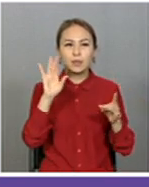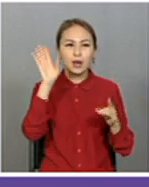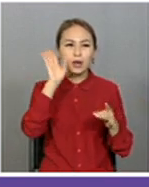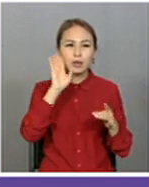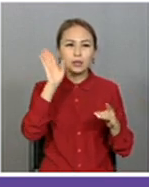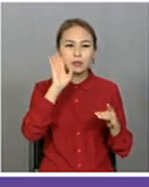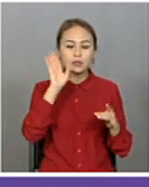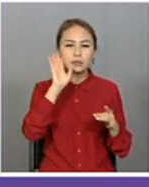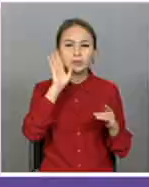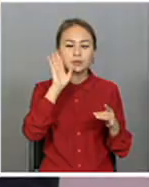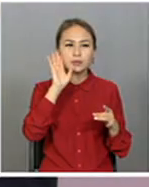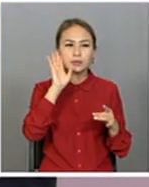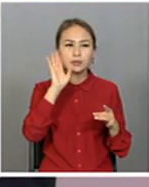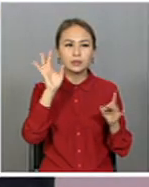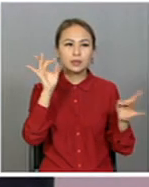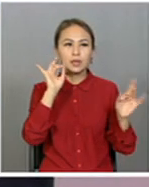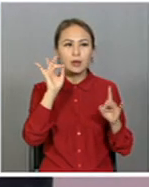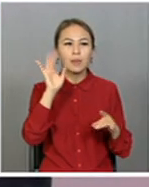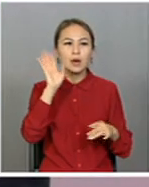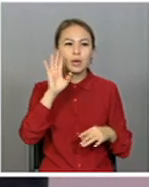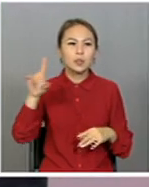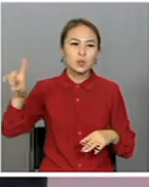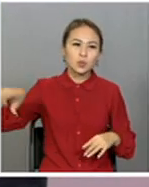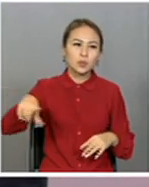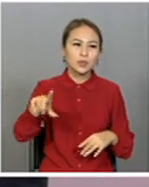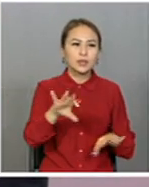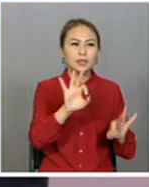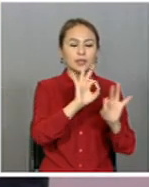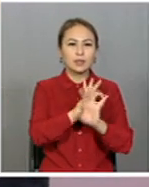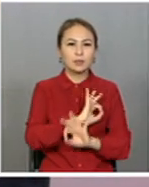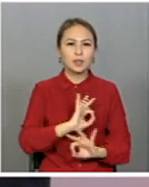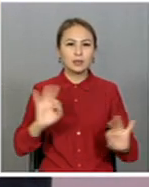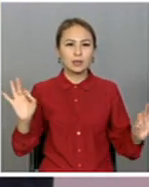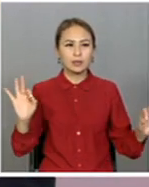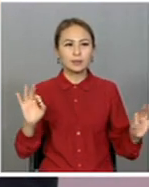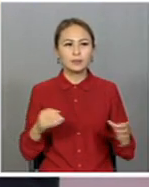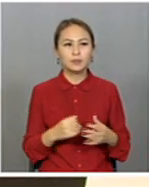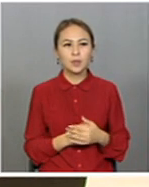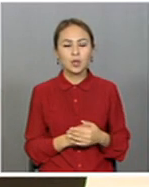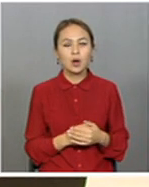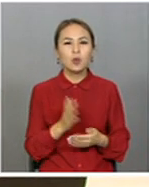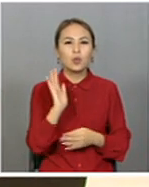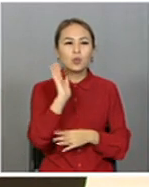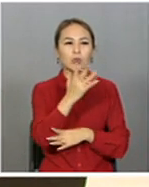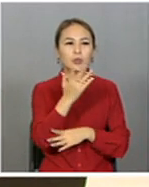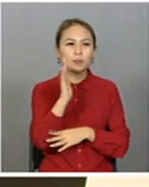Келесі сөйлеміміз, сылдырлап аққан судың кереметай.